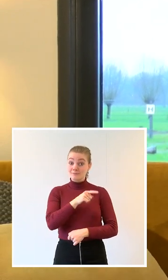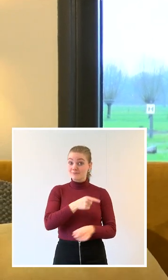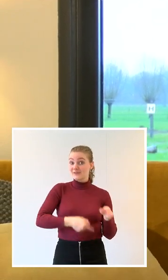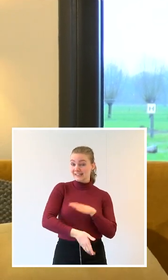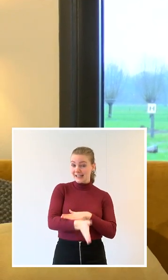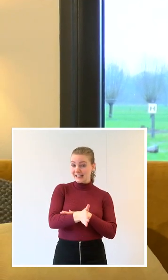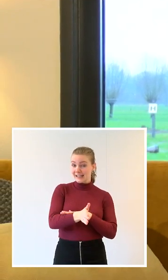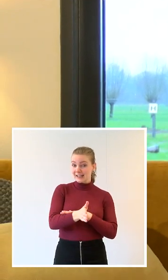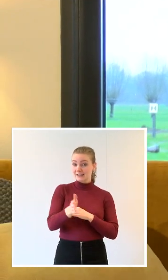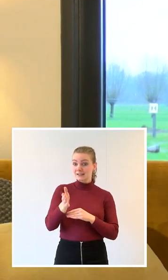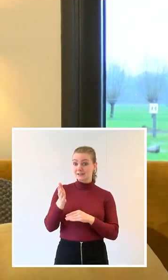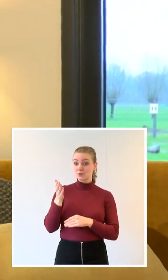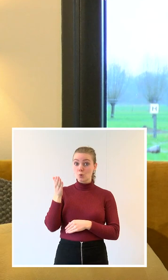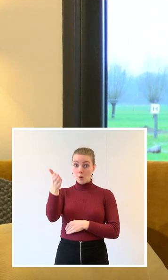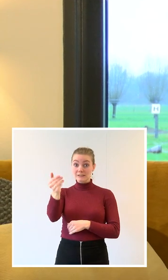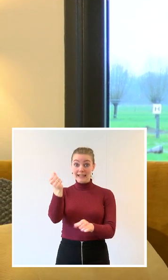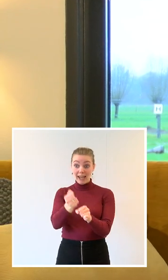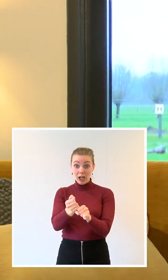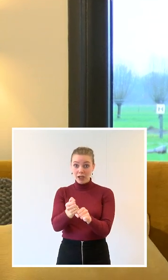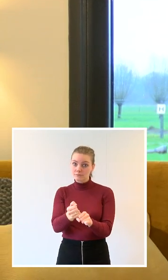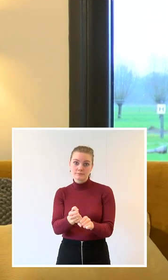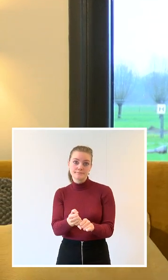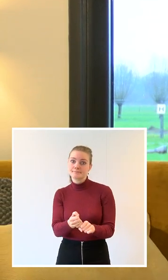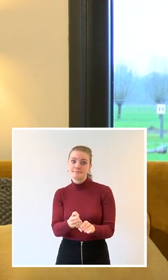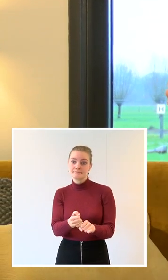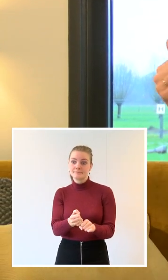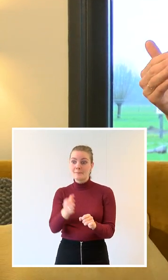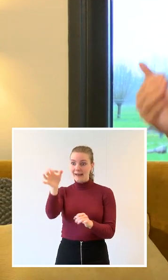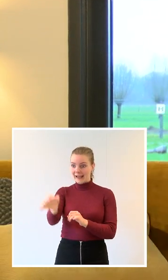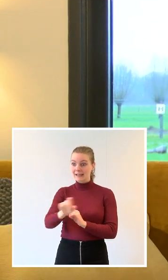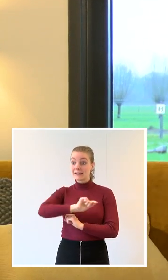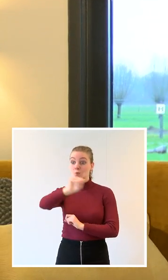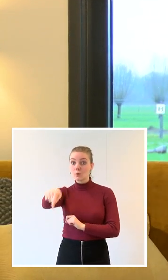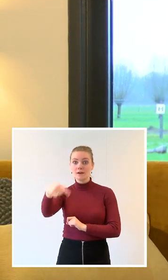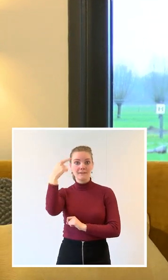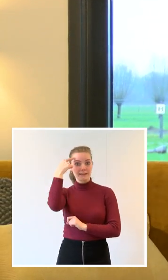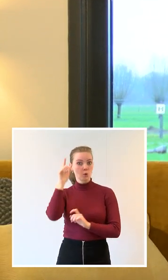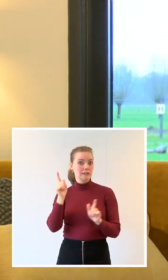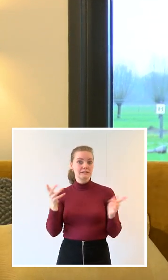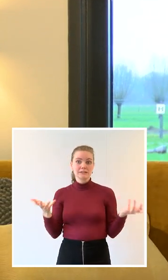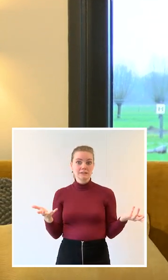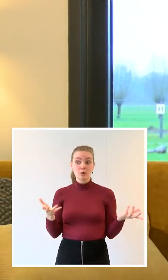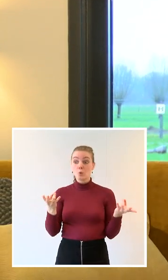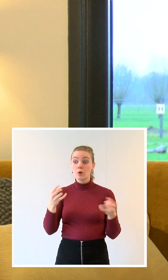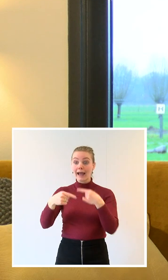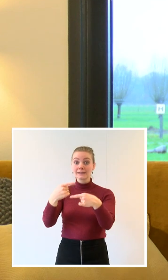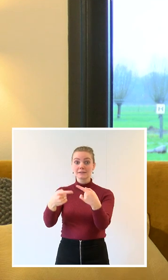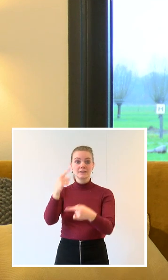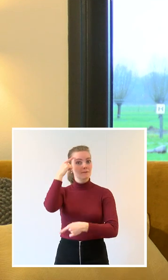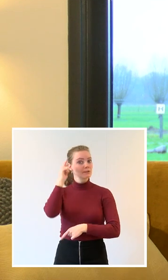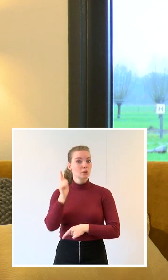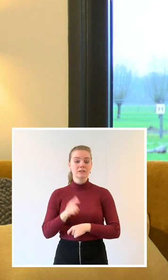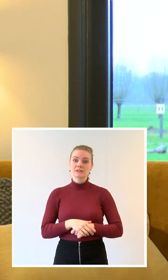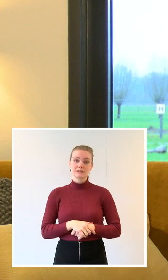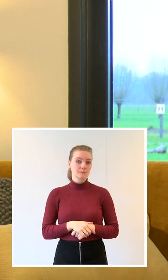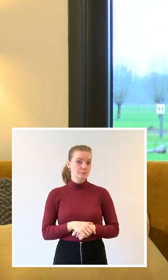Hij weet niet waar hij terecht zal komen. En hij weet niet hoe het precies zal gaan. Het is vertrek